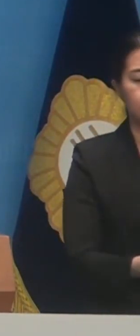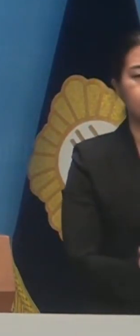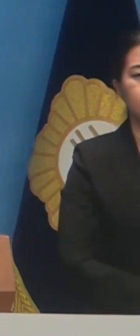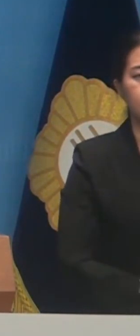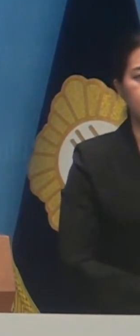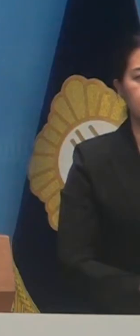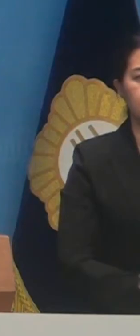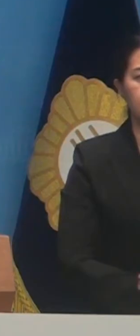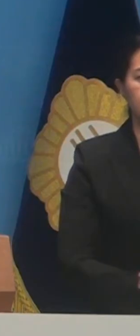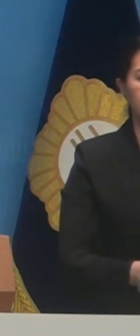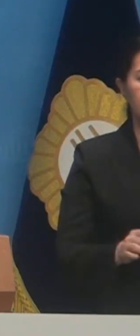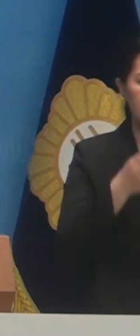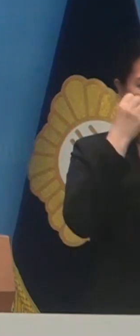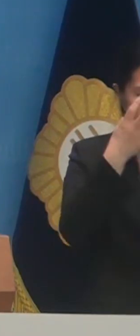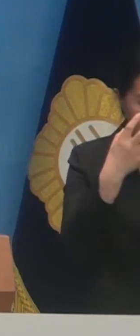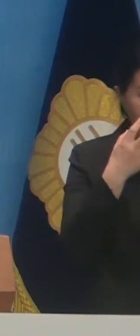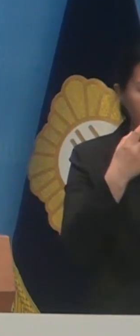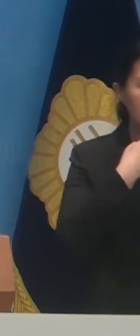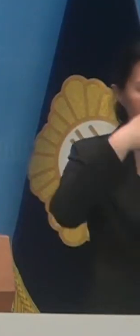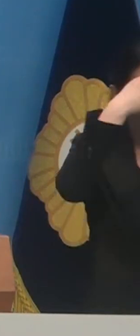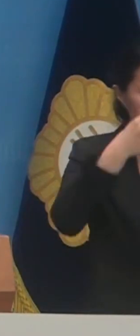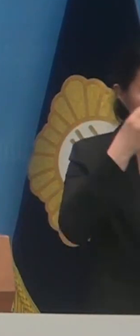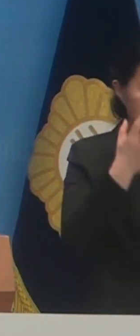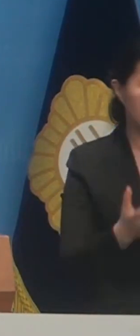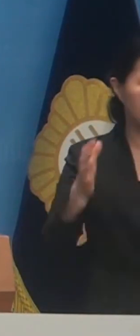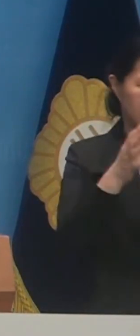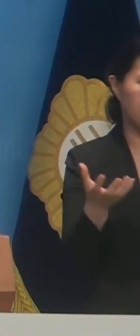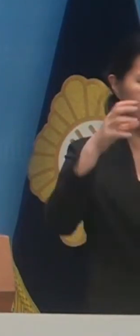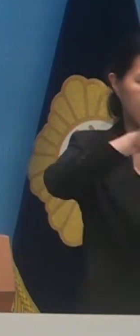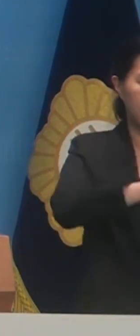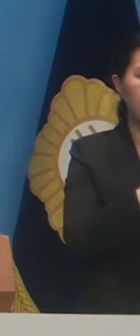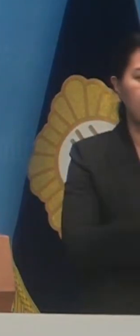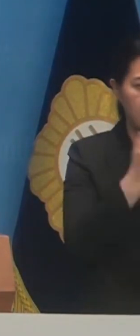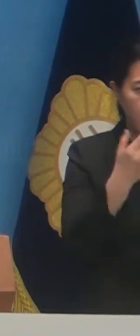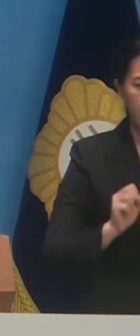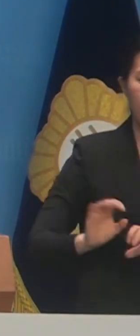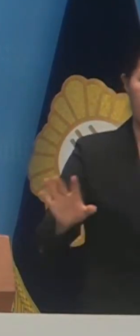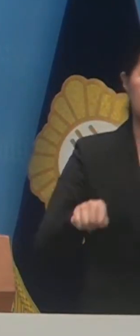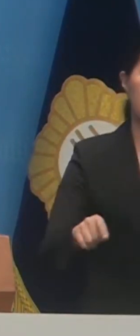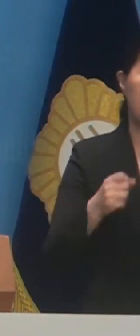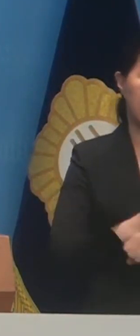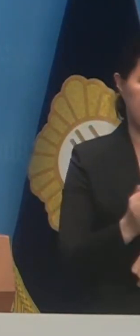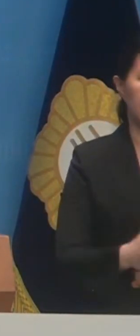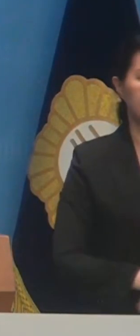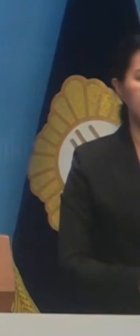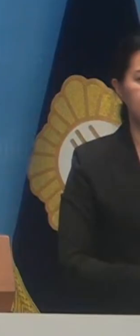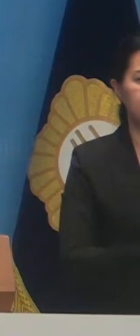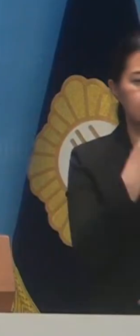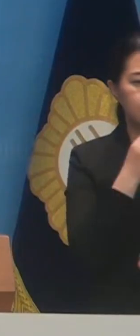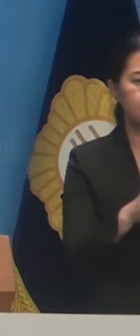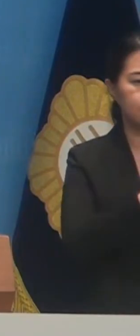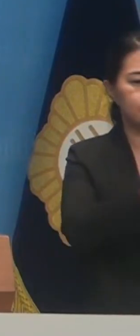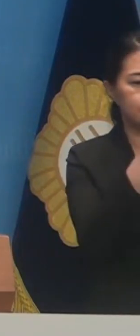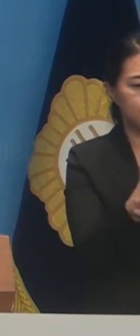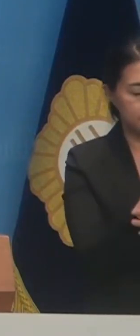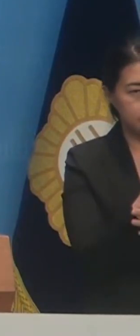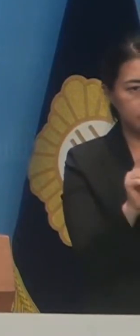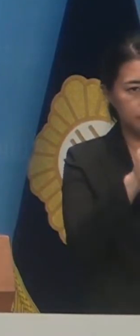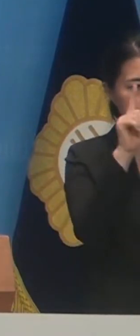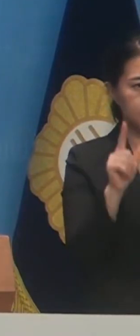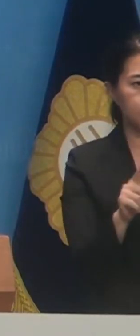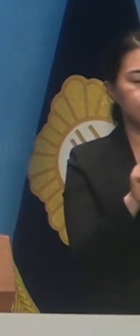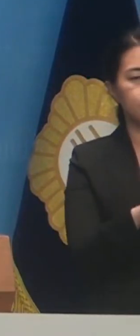땡땡님께서는 새술은 새부대 해체가 답이다 이렇게 얘기를 하셨고요. 경기도 안양시에 살고